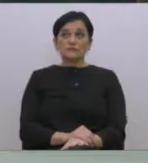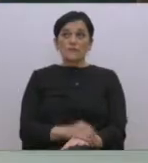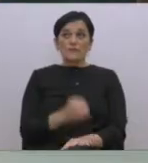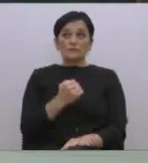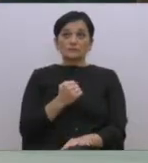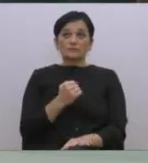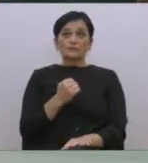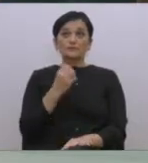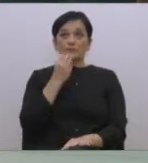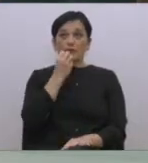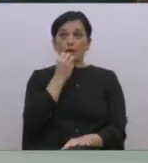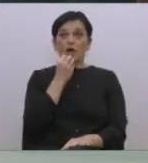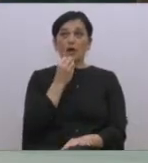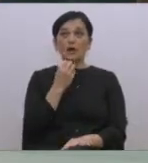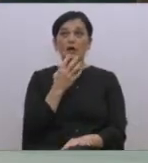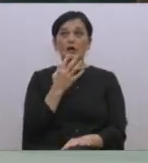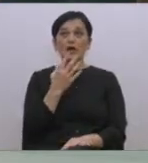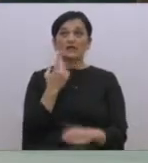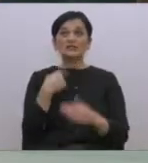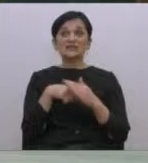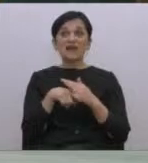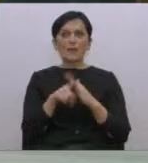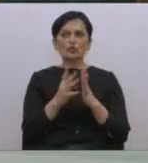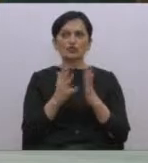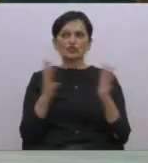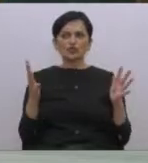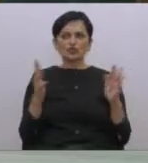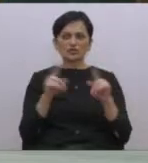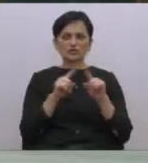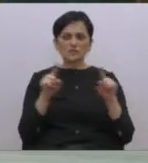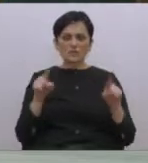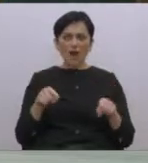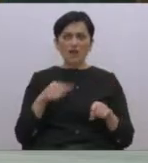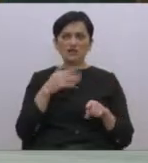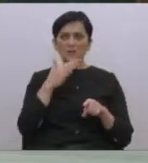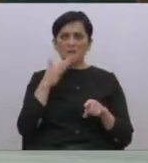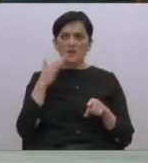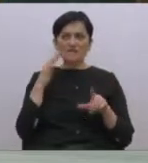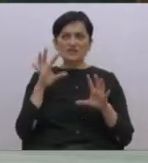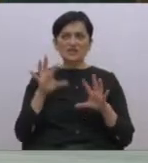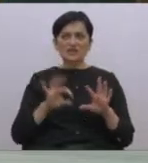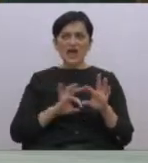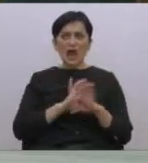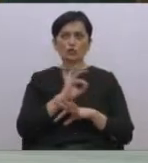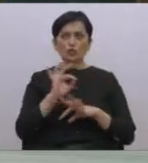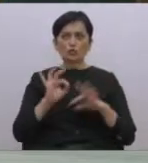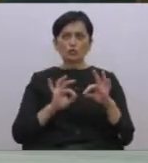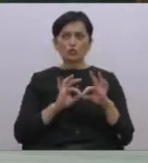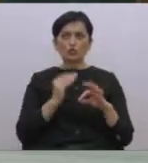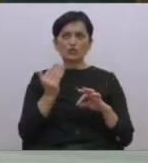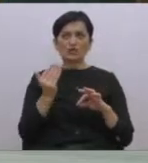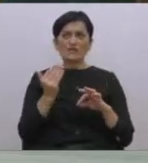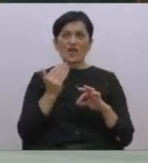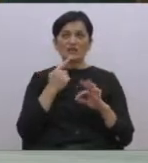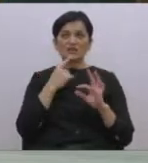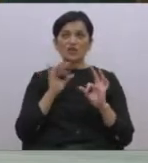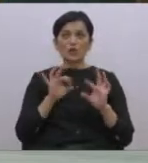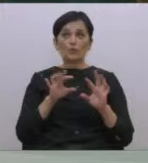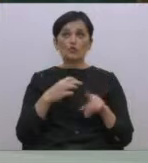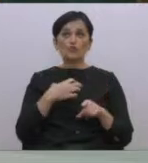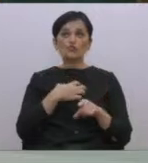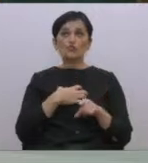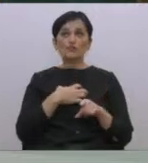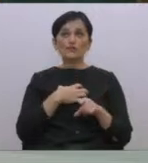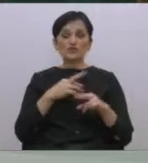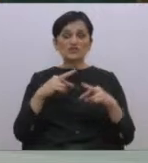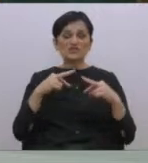მადლობთ. კარგი, მაშინ გამომდინარე იქიდან, რომ დიდი პაკეტია, ბევრი კანონპროექტიც შედგება და როგორც თქვენ აღნიშნეთ, აკრაინი მშრომელი ცვლილება